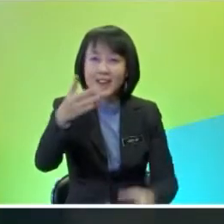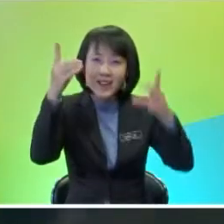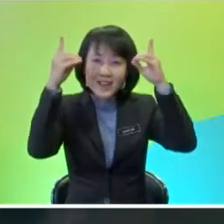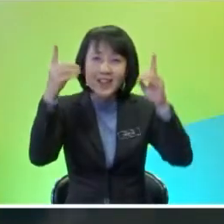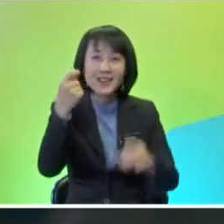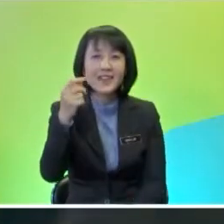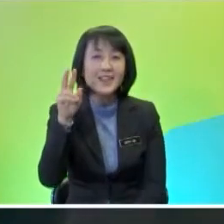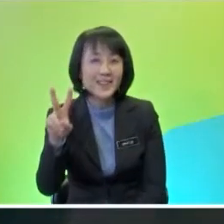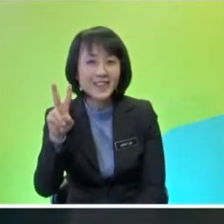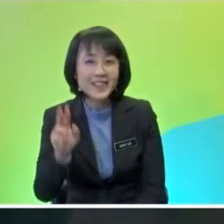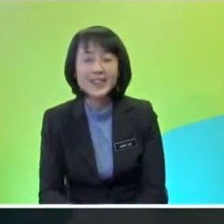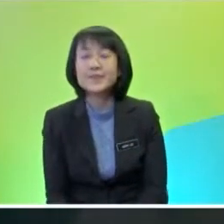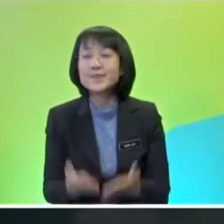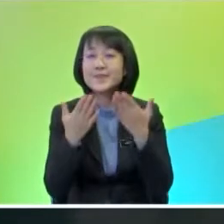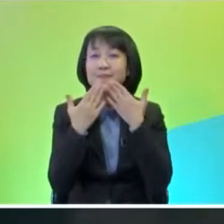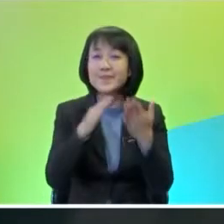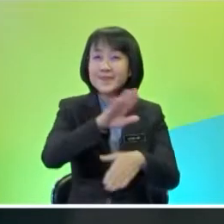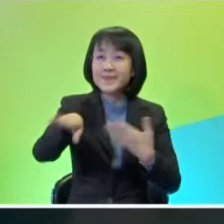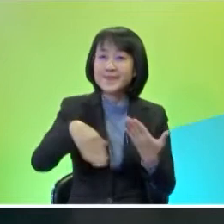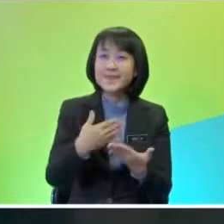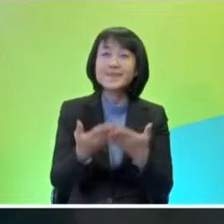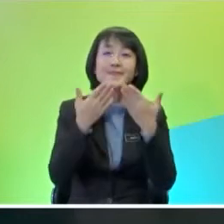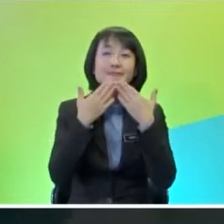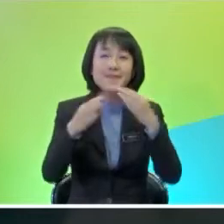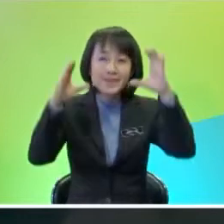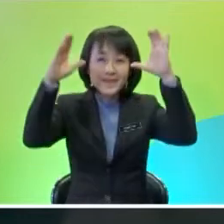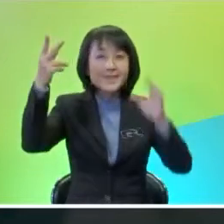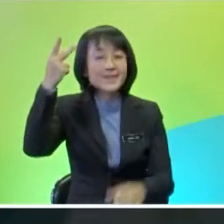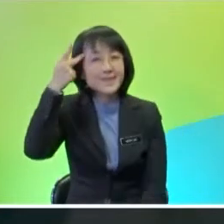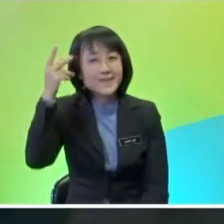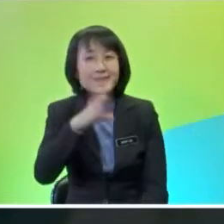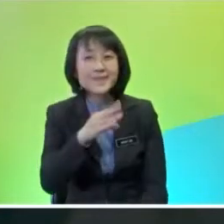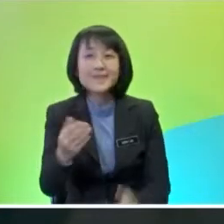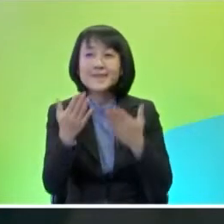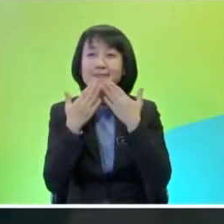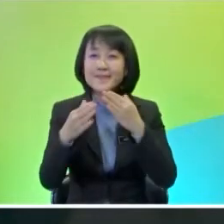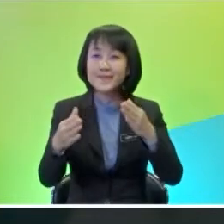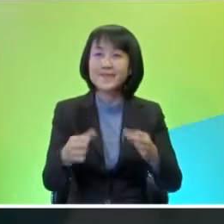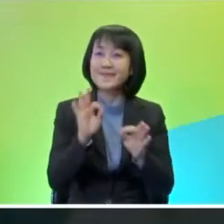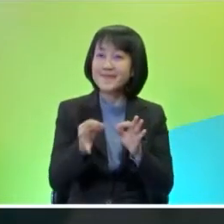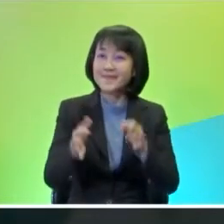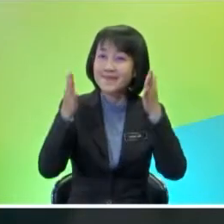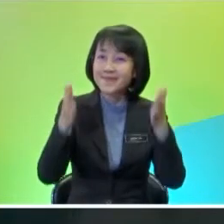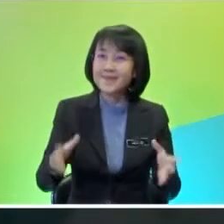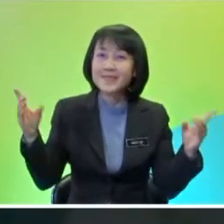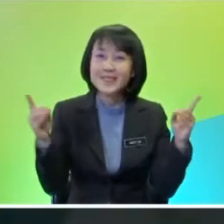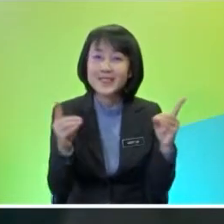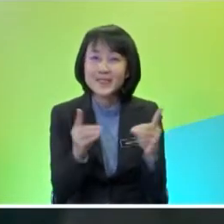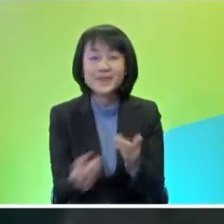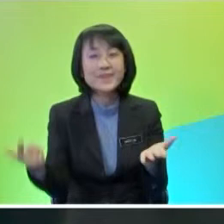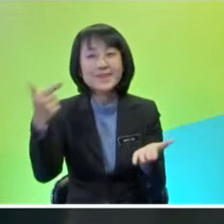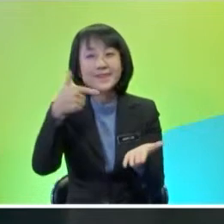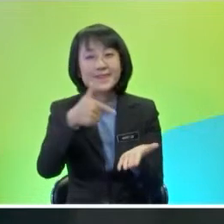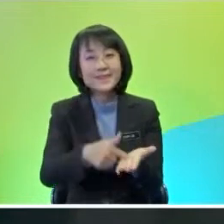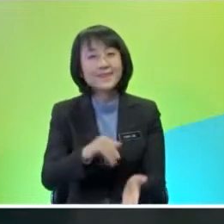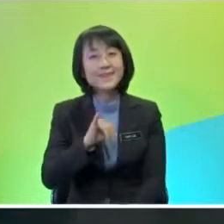sekali lagi dan tak lupa juga kepada guru yang hebat itu cukup kali ini dan juru bahasa kita cek gokil baik kita akan jumpa lagi saya Akma